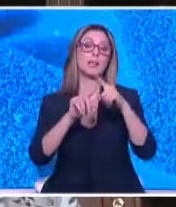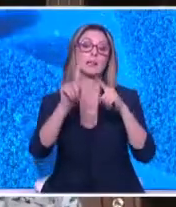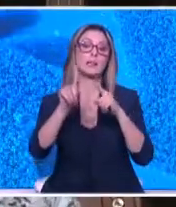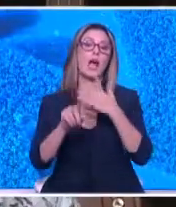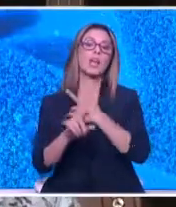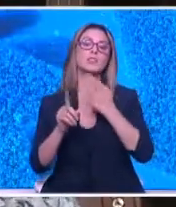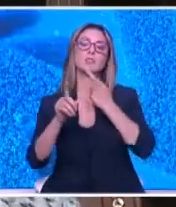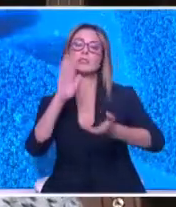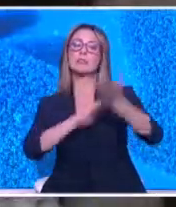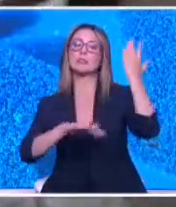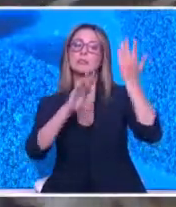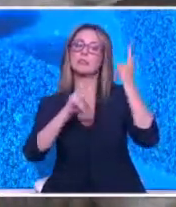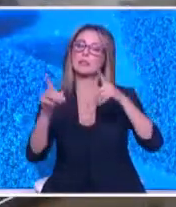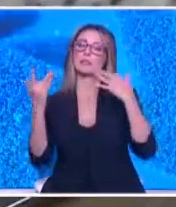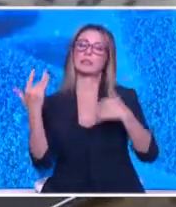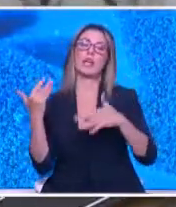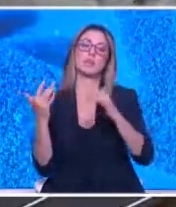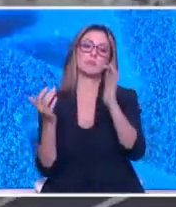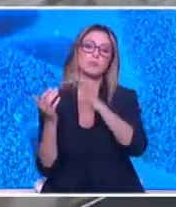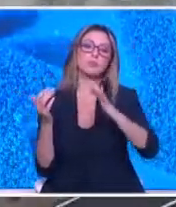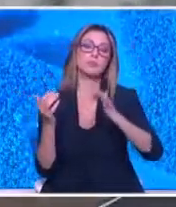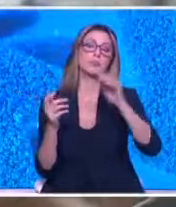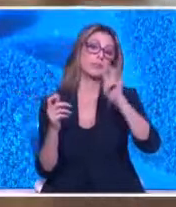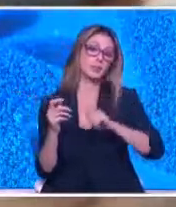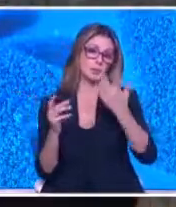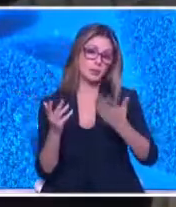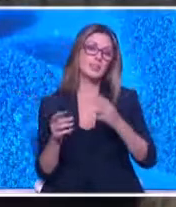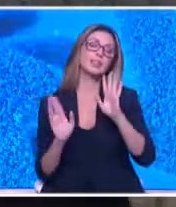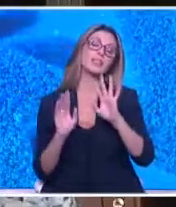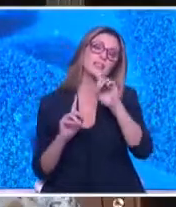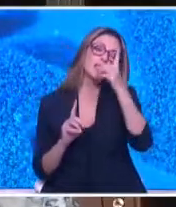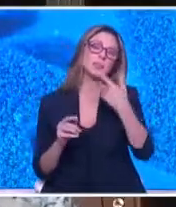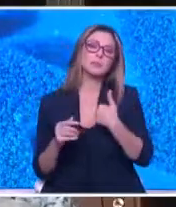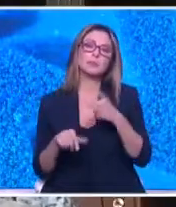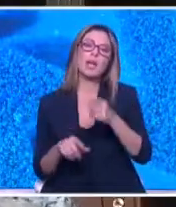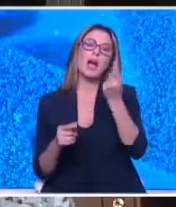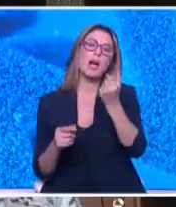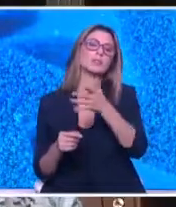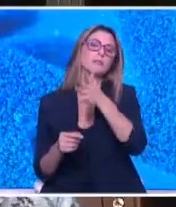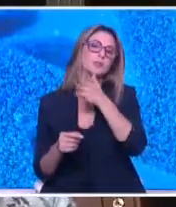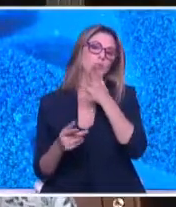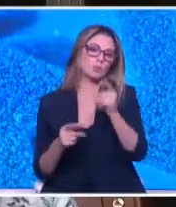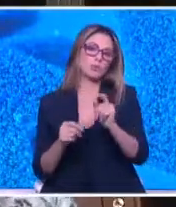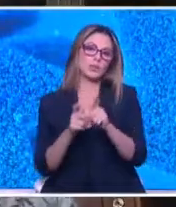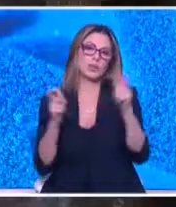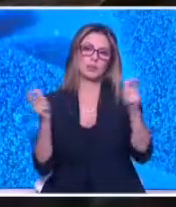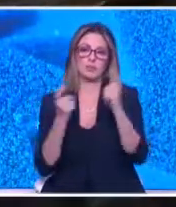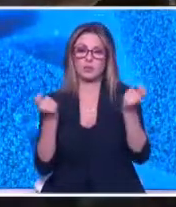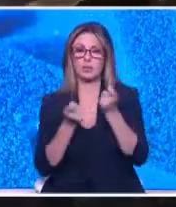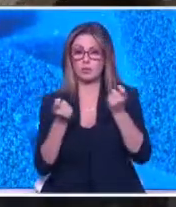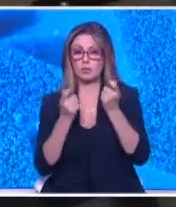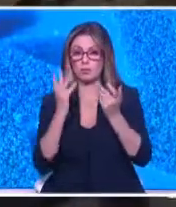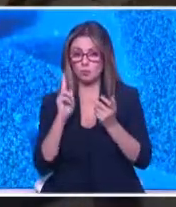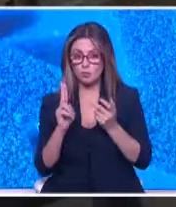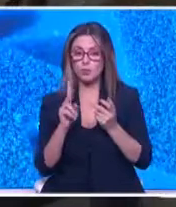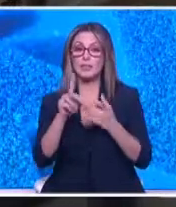beri çalınan bir teknik ve sadece biz bunları biraz şehir ortamında bunları geliştirmeye çalışıyoruz. Sinan